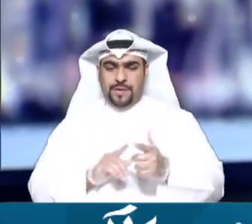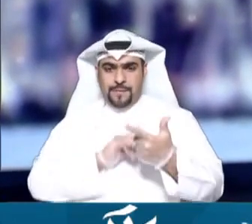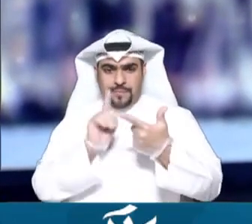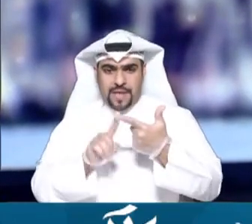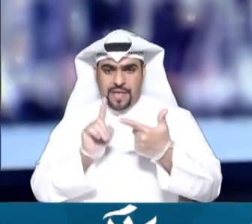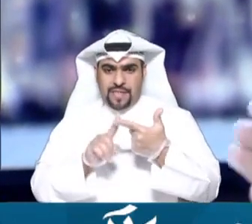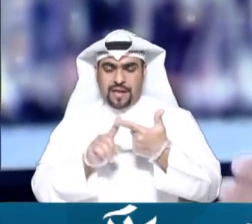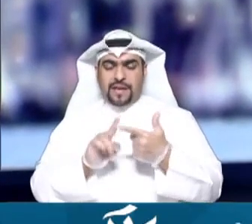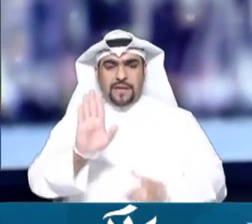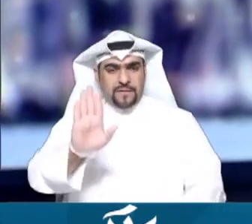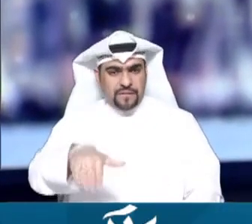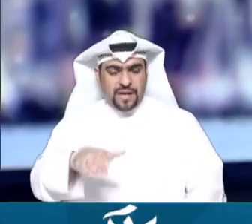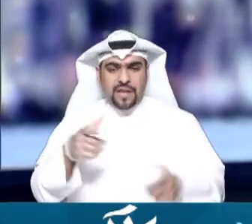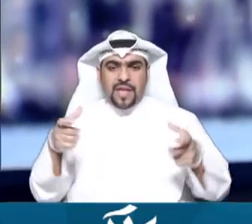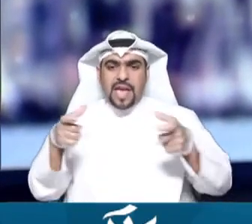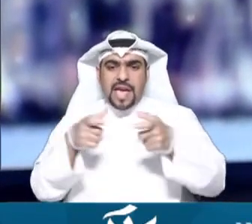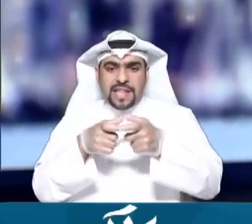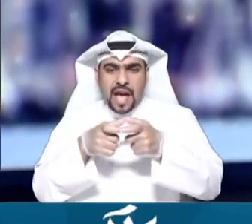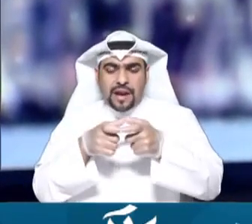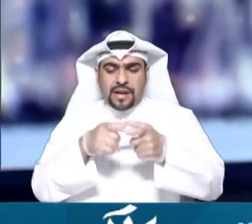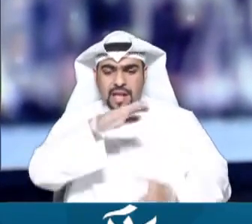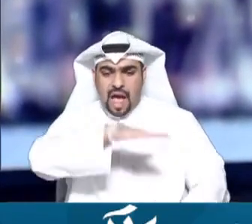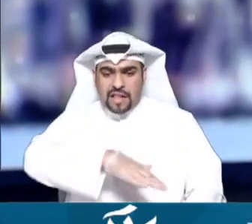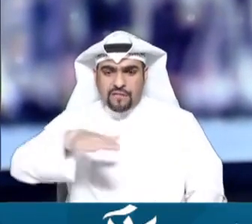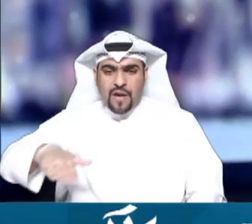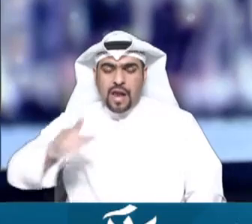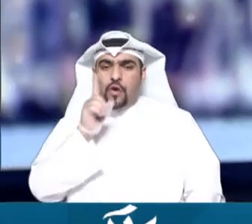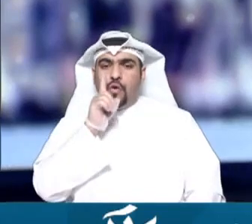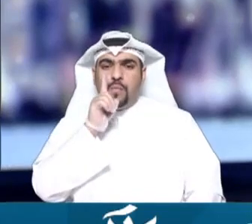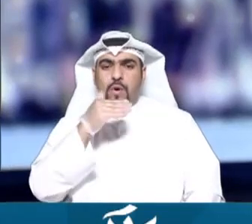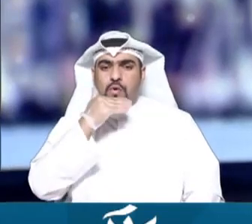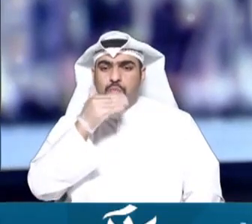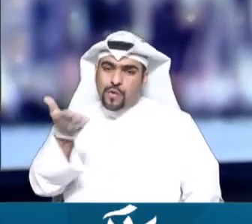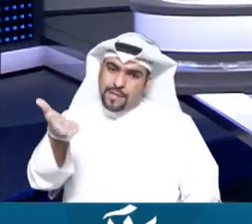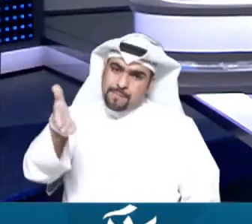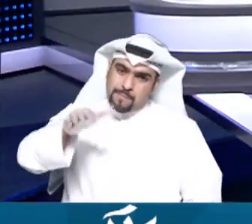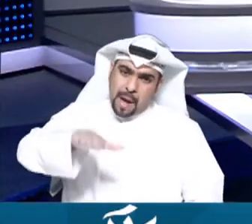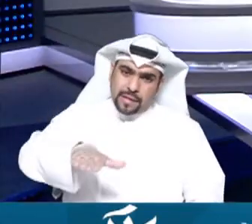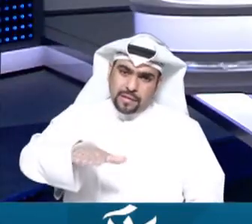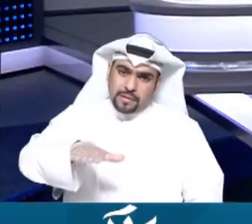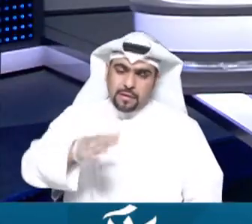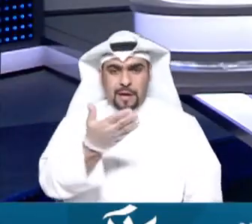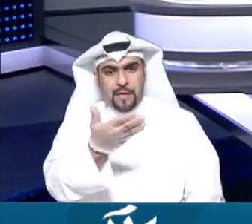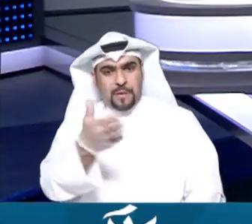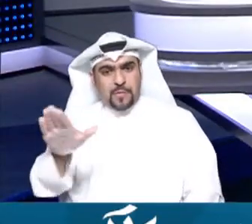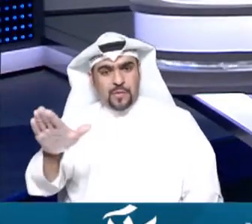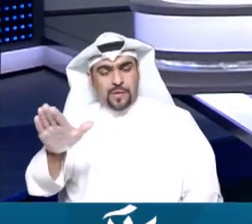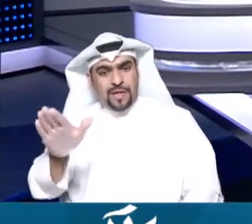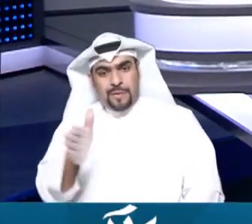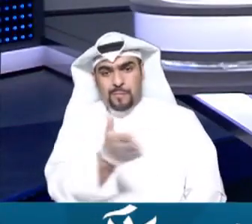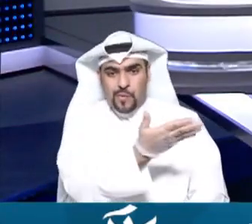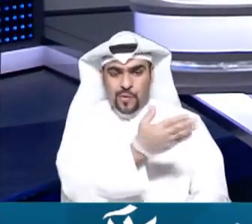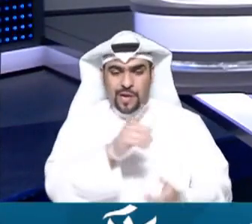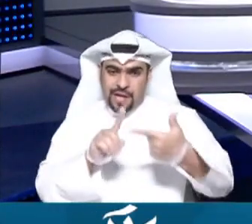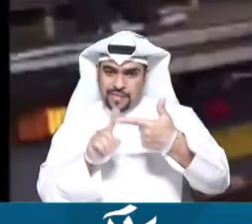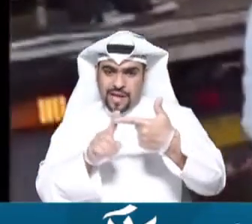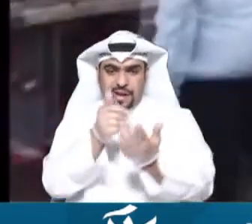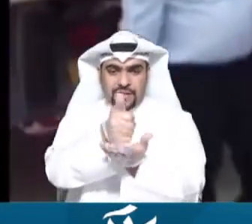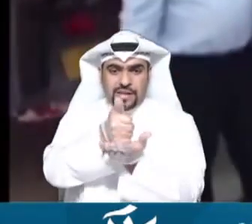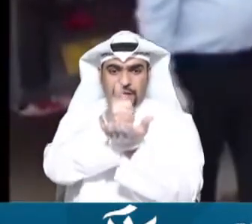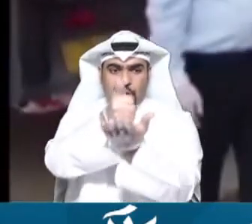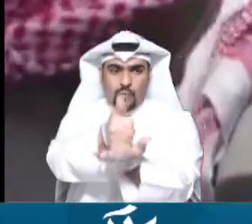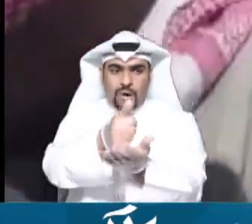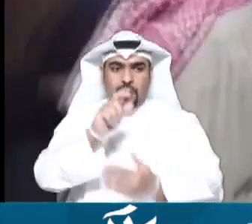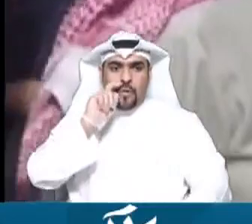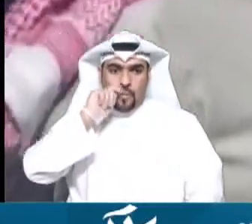اداره الايتام وكذلك اداره الحالات، كلهم شباب وشابات كويتيين الحمد لله يعملون من خلال هذه المنظومه